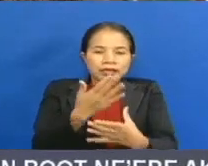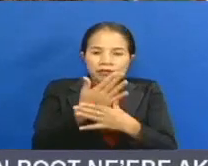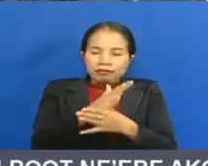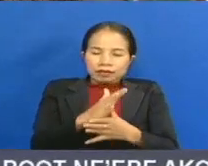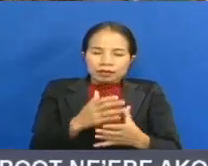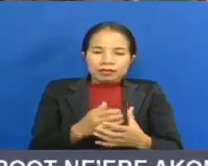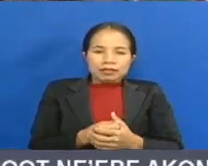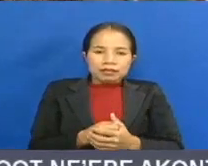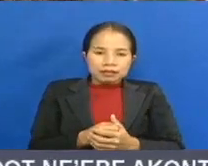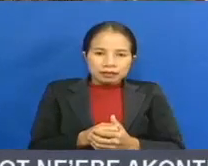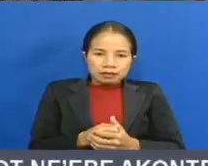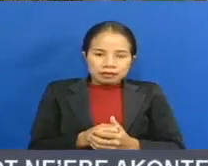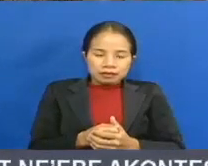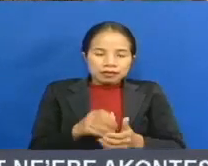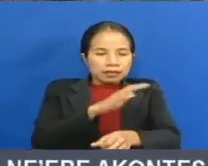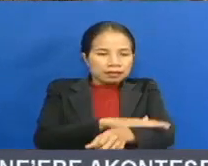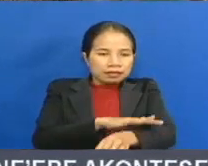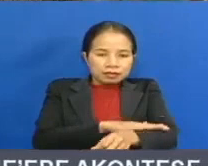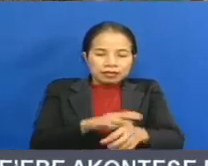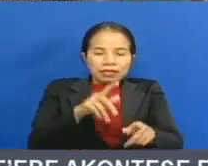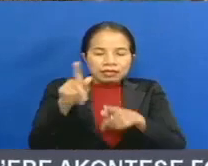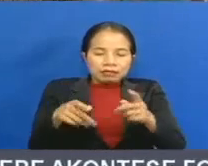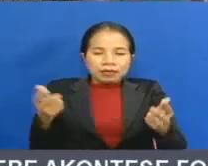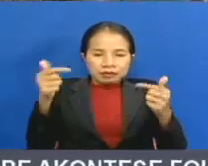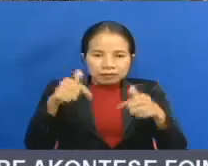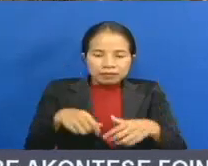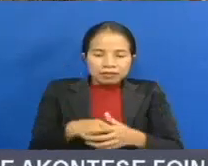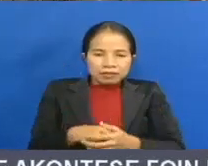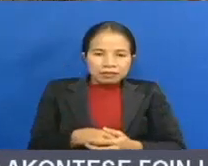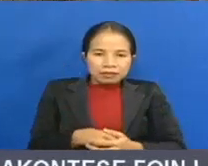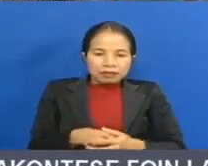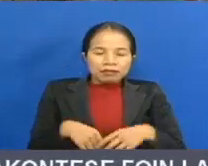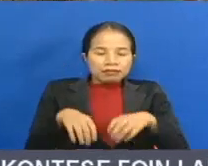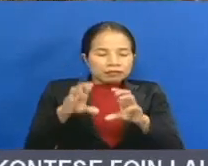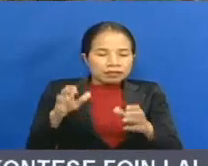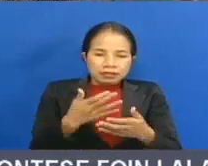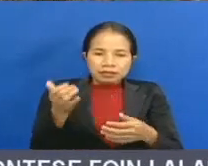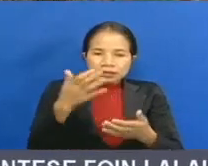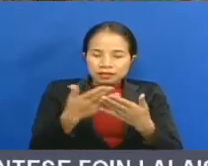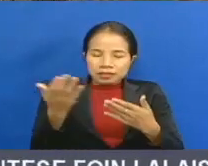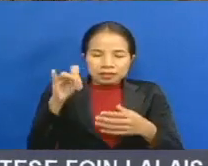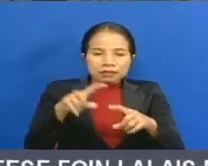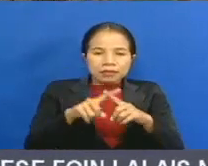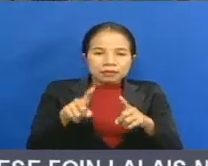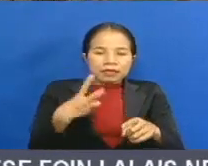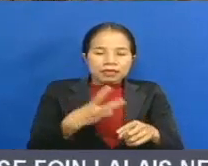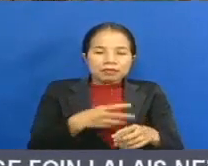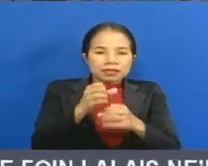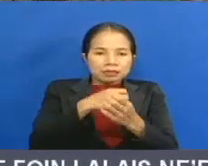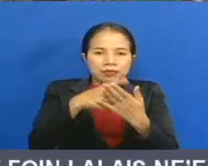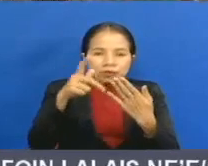serne, adila okir serne ne be. Ema mai ami fangdu ne adila okir hori dubun bocer ne, mai be. Ema simitia sesta basica